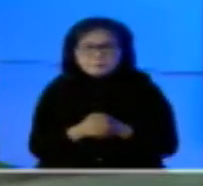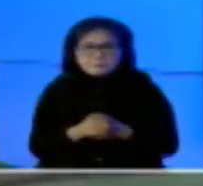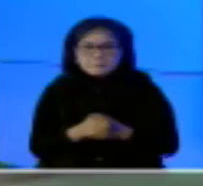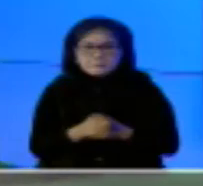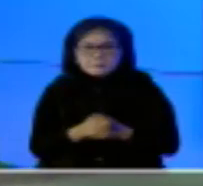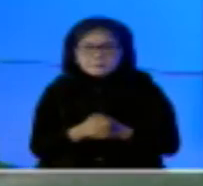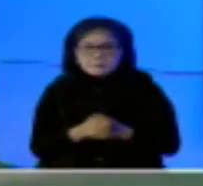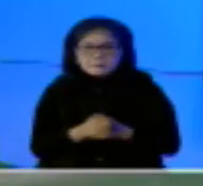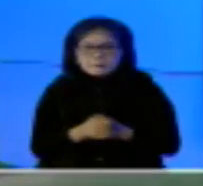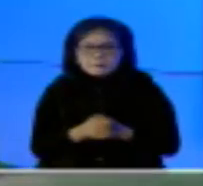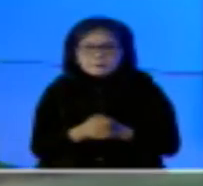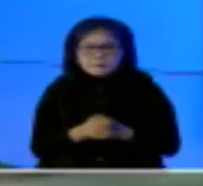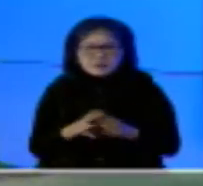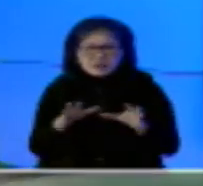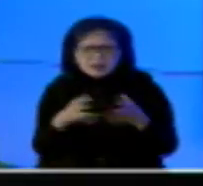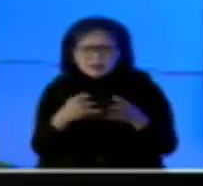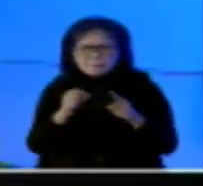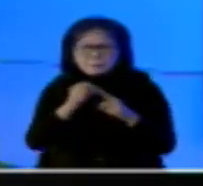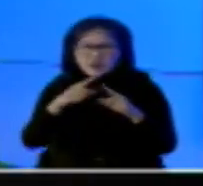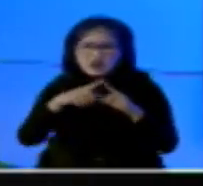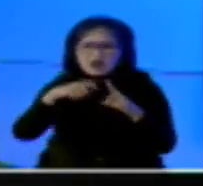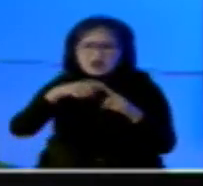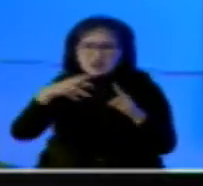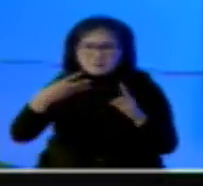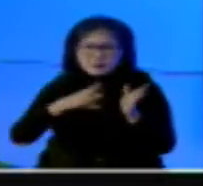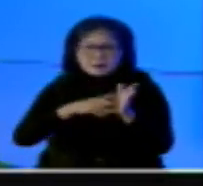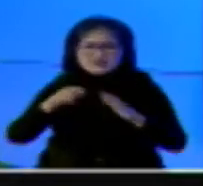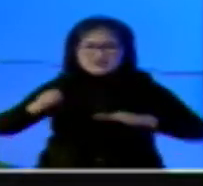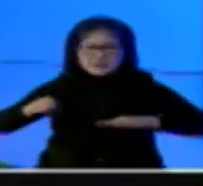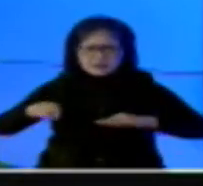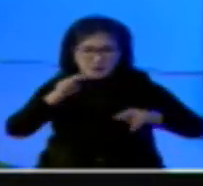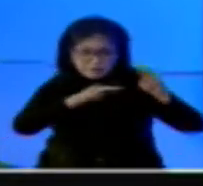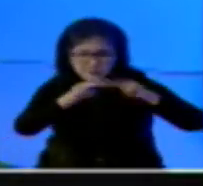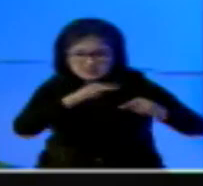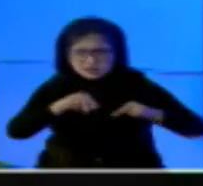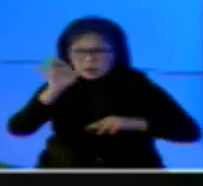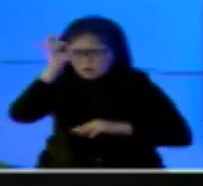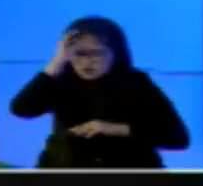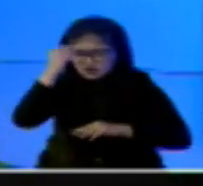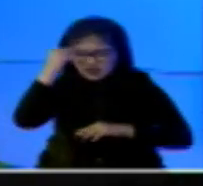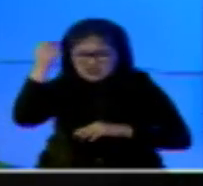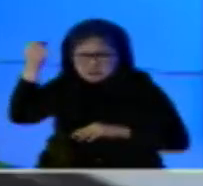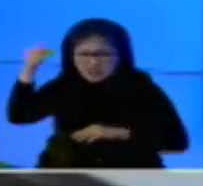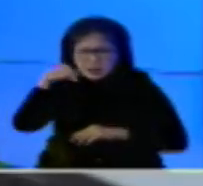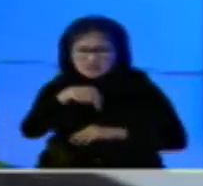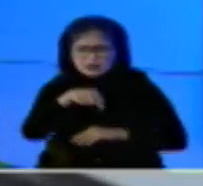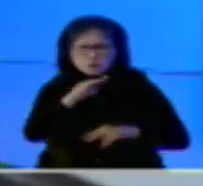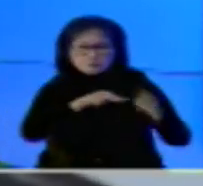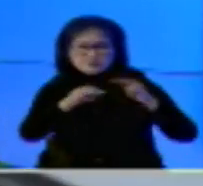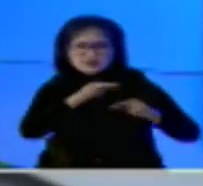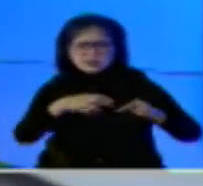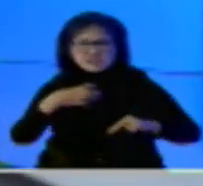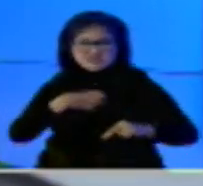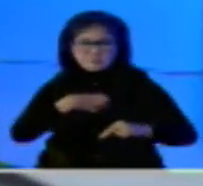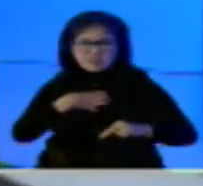dari Pakem, ya, kejaksaan. Selain melakukan penyelidikan lebih lanjut, polisi berencana memeriksakan kondisi kejiwaan Nasrudin ke Rumah Sakit